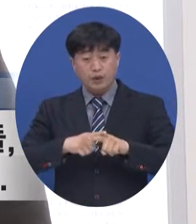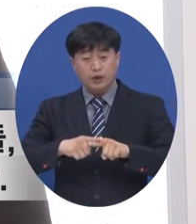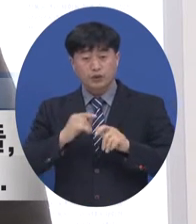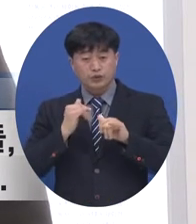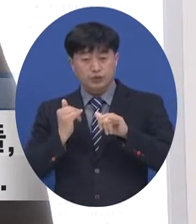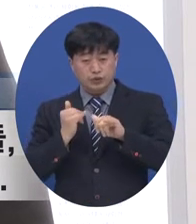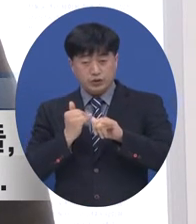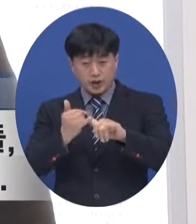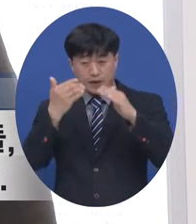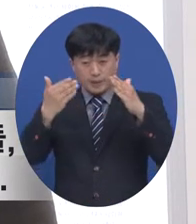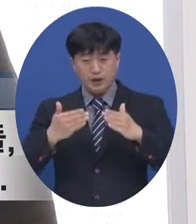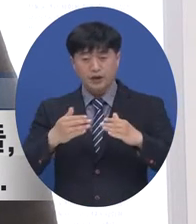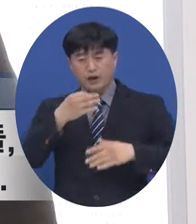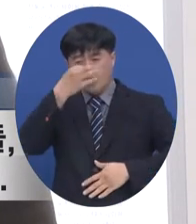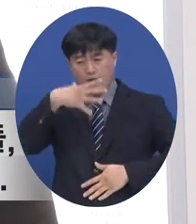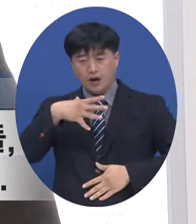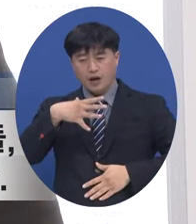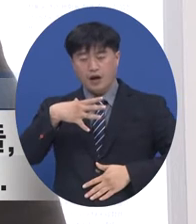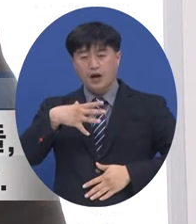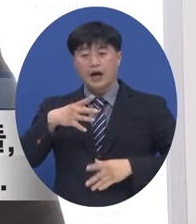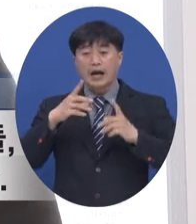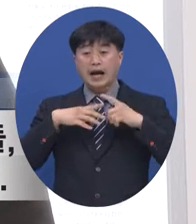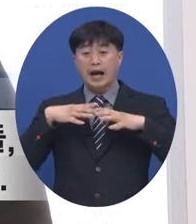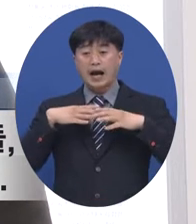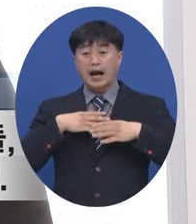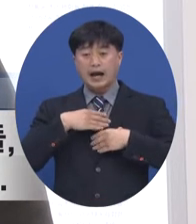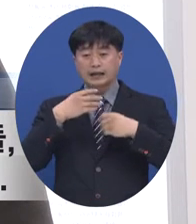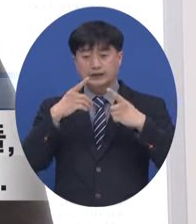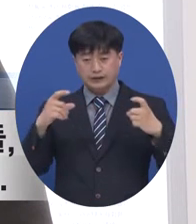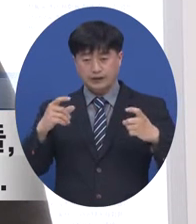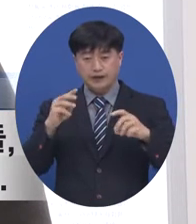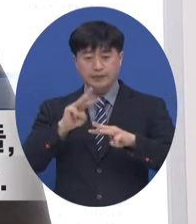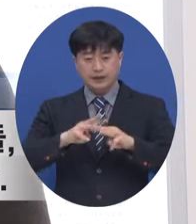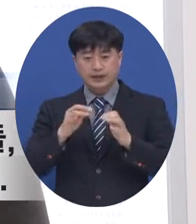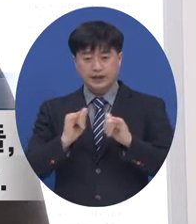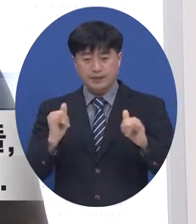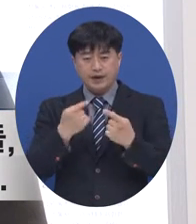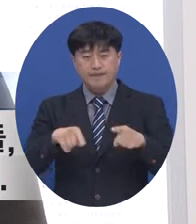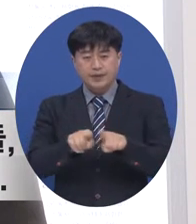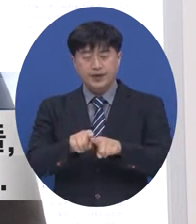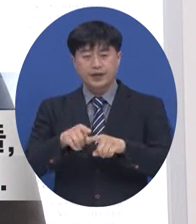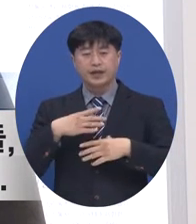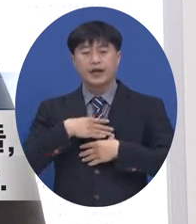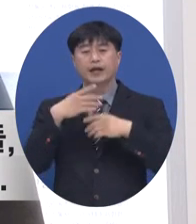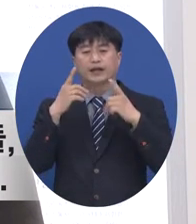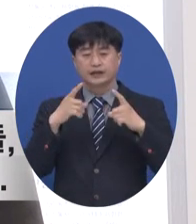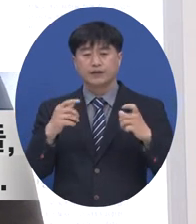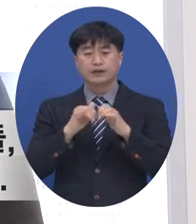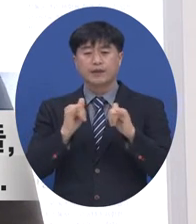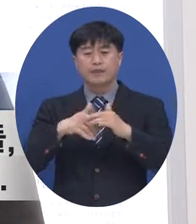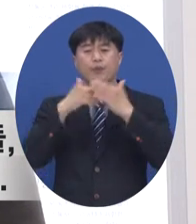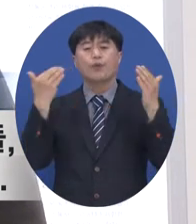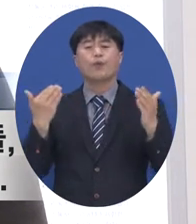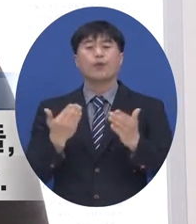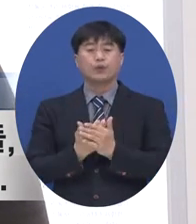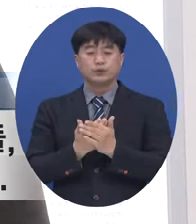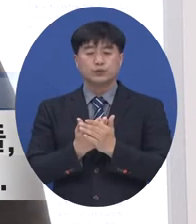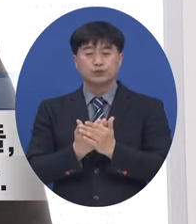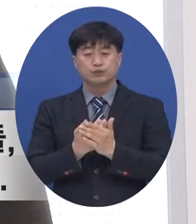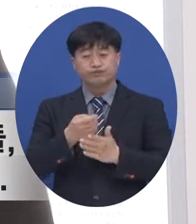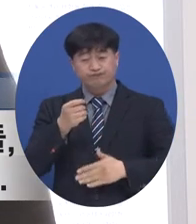힘들었던 우리 동 님들 안성의 그리고 또 함께했던 안서 시민 모두가